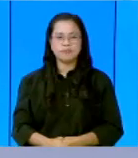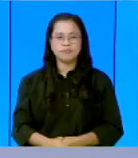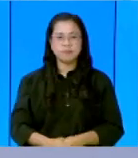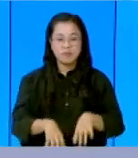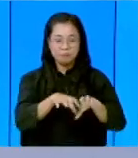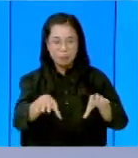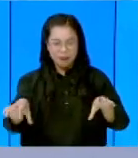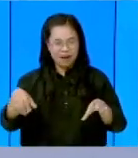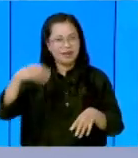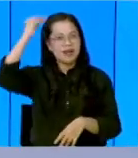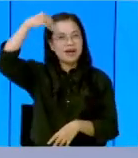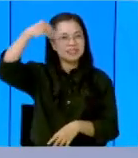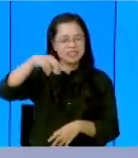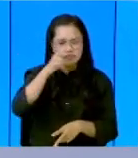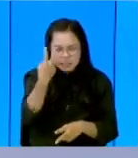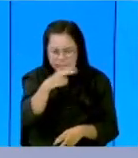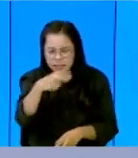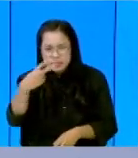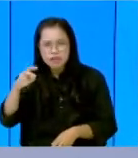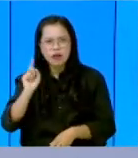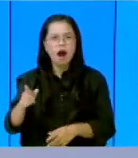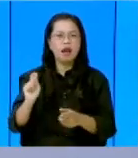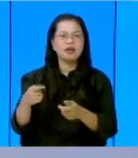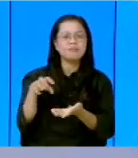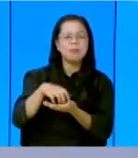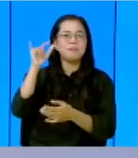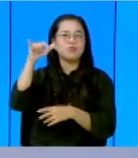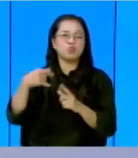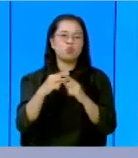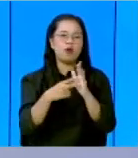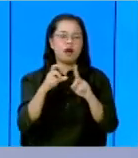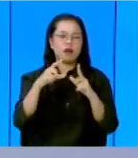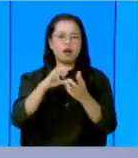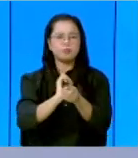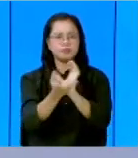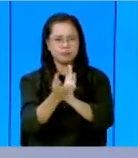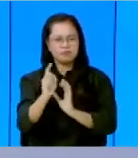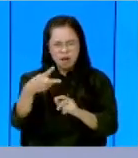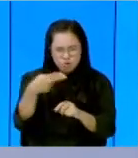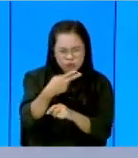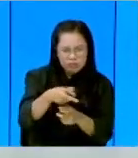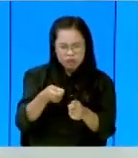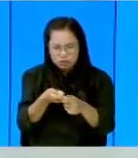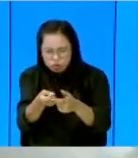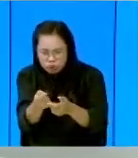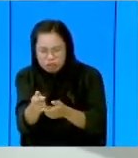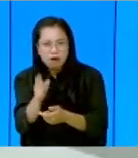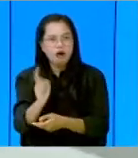Pemirsa, pemeriksaan barang jemaah haji, petugas Bandara Juanda Surabaya menyita rice cooker, gunting hingga cutter.